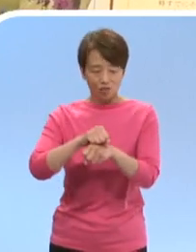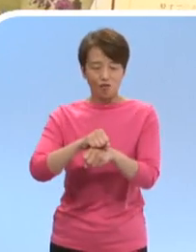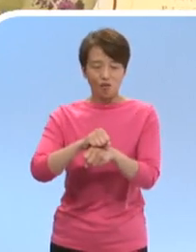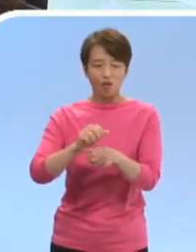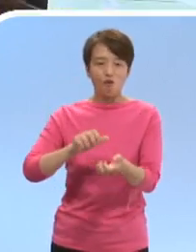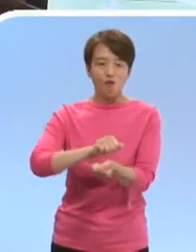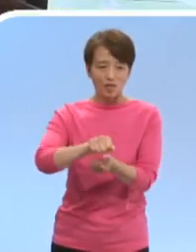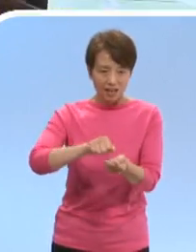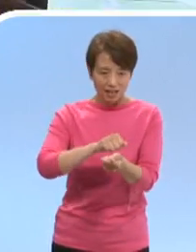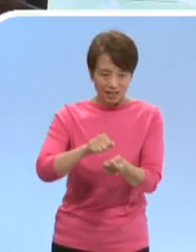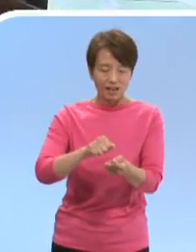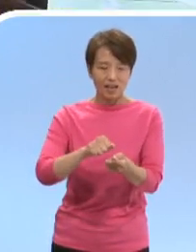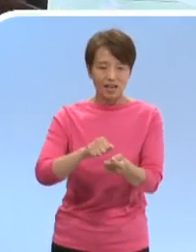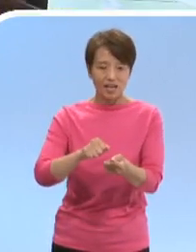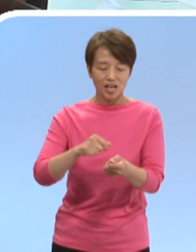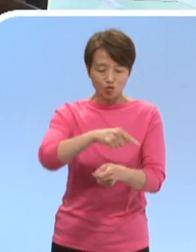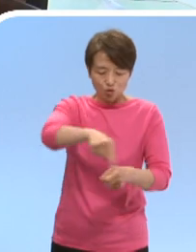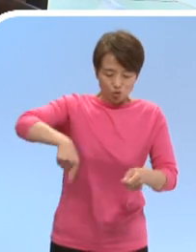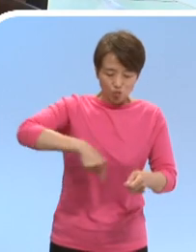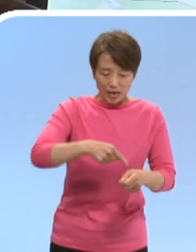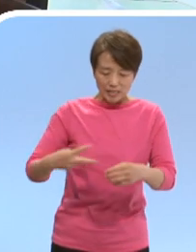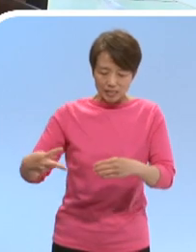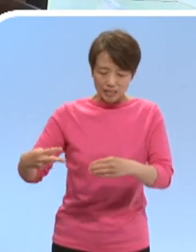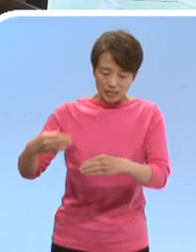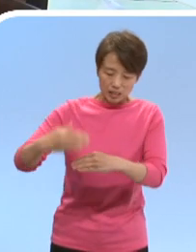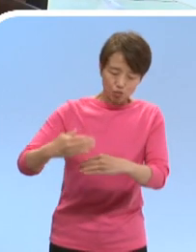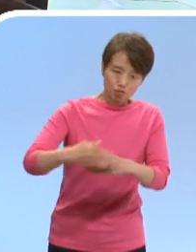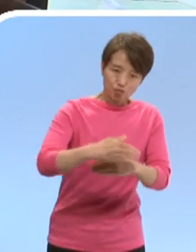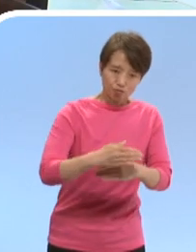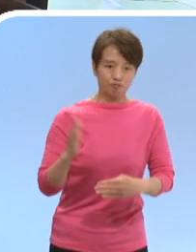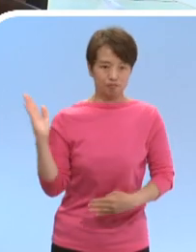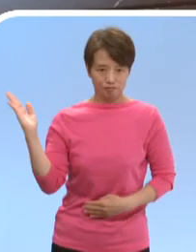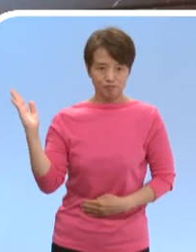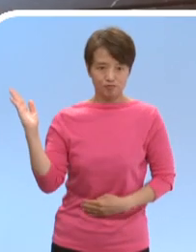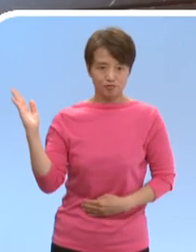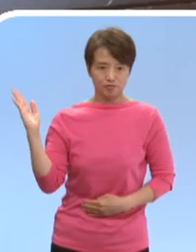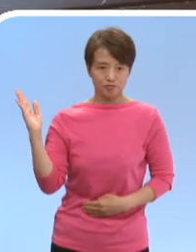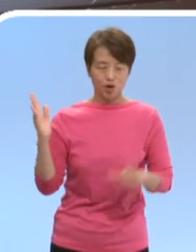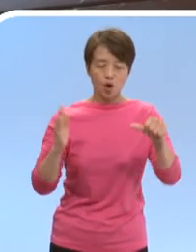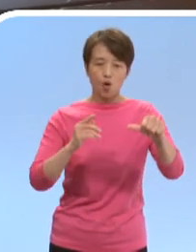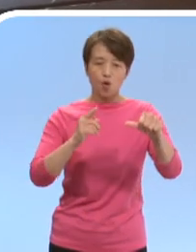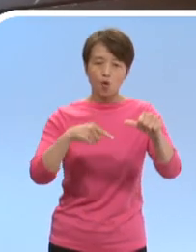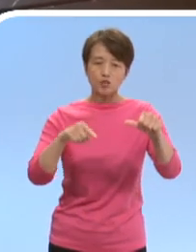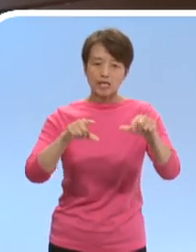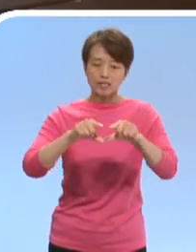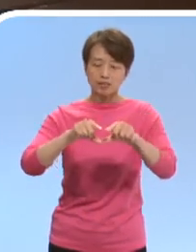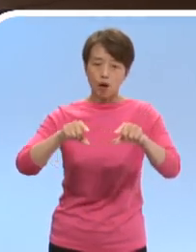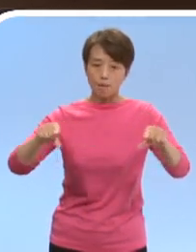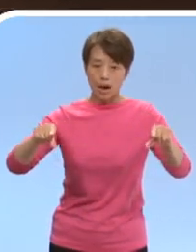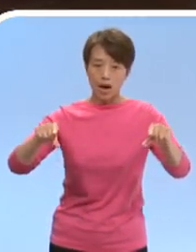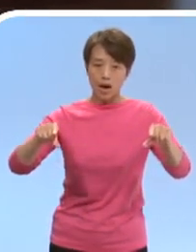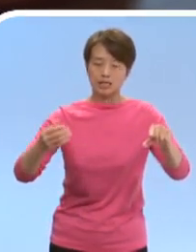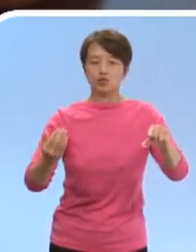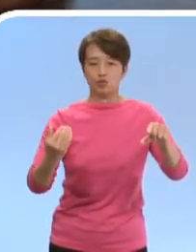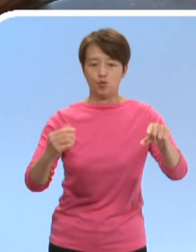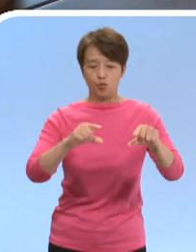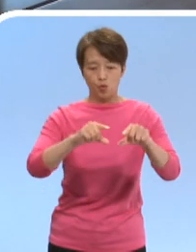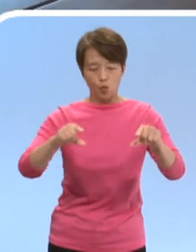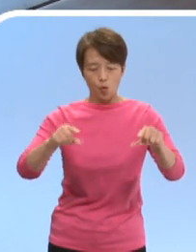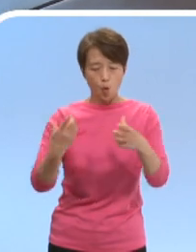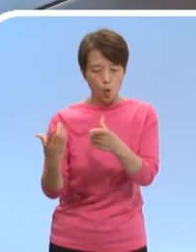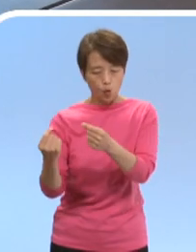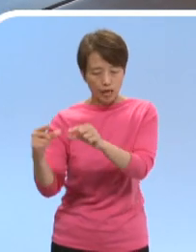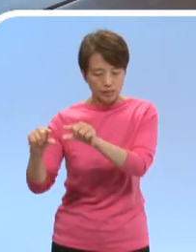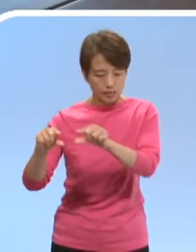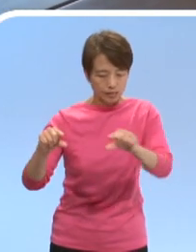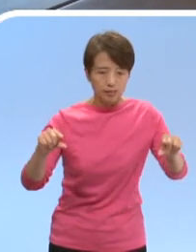こね合わせ、はい、渦巻き状に切っていくところ。 こう切ってたんですね。これ面白い、 はい、5センチぐらいの幅に切っていってるんですけれども、同